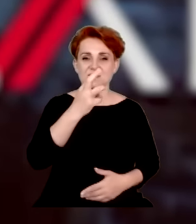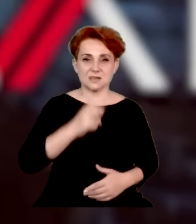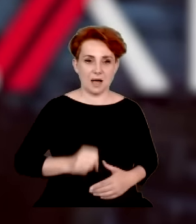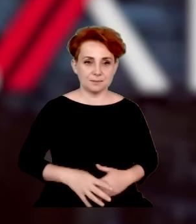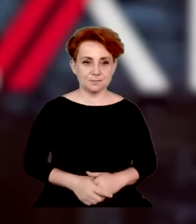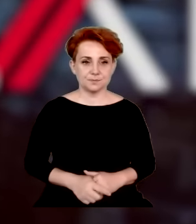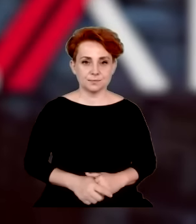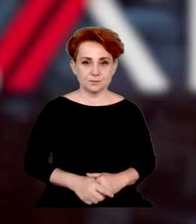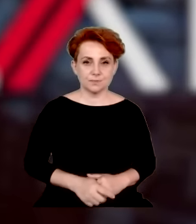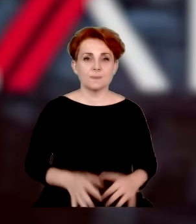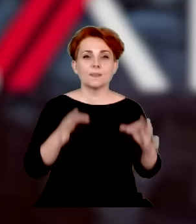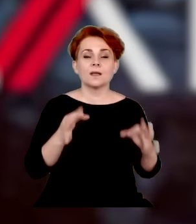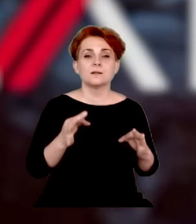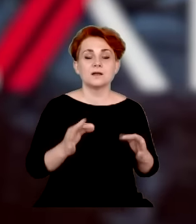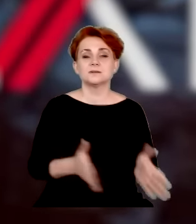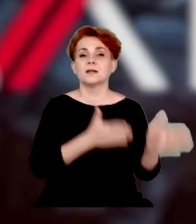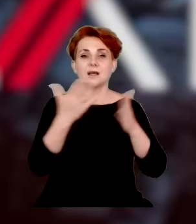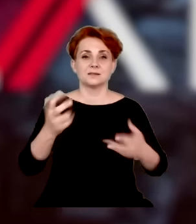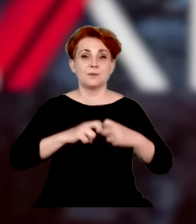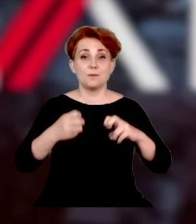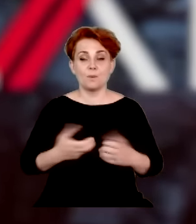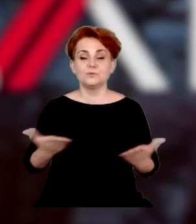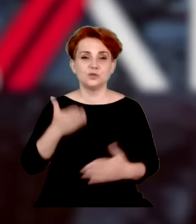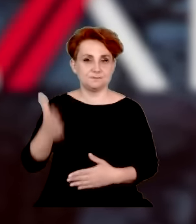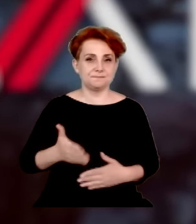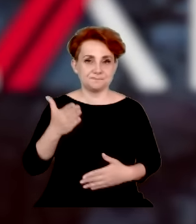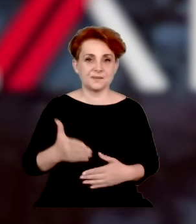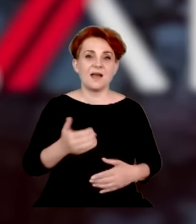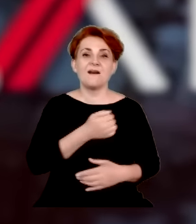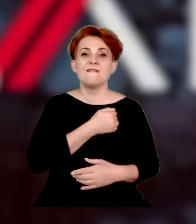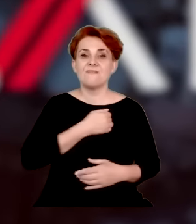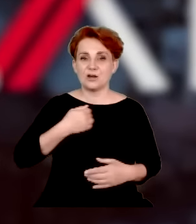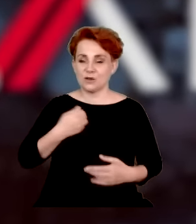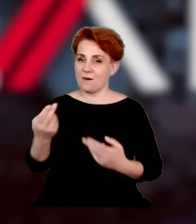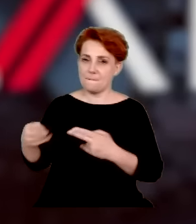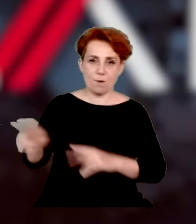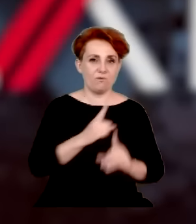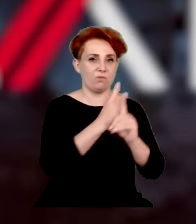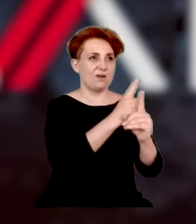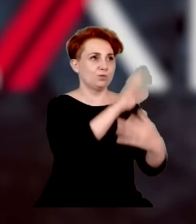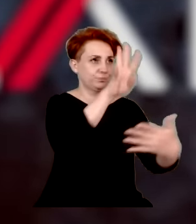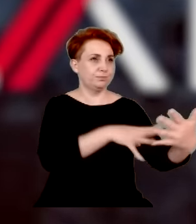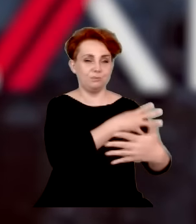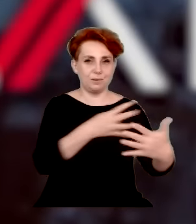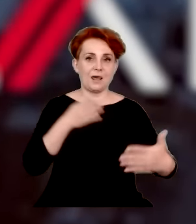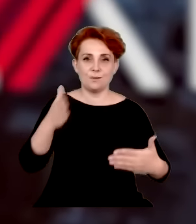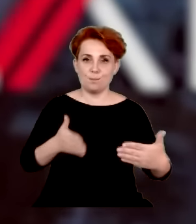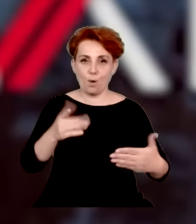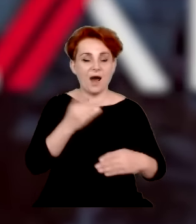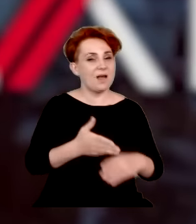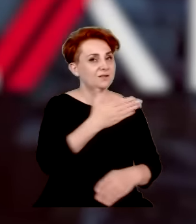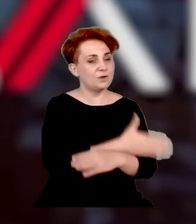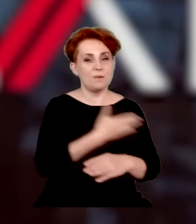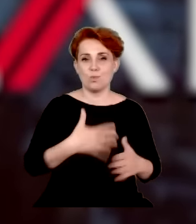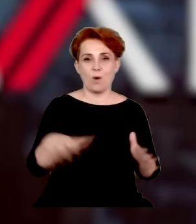Kolejne rozwiązanie problemu na kolei. Na warszawskiej linii średnicowej przywrócono zgodną z rozkładem jazdę pociągów, ale wcześniej doszło do awarii,